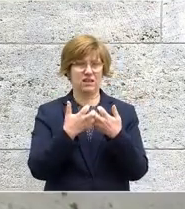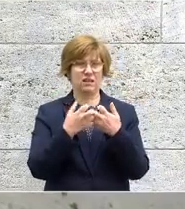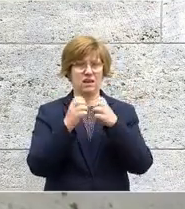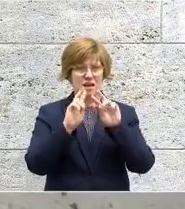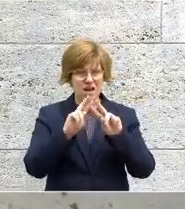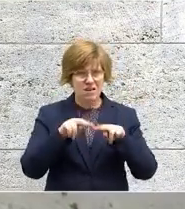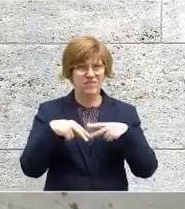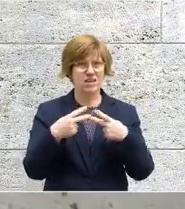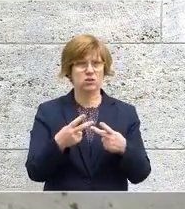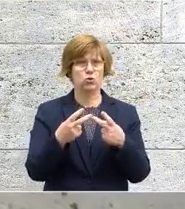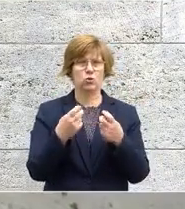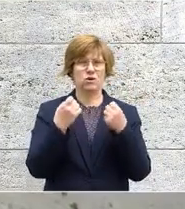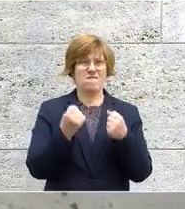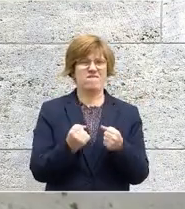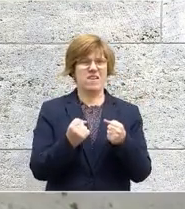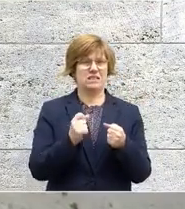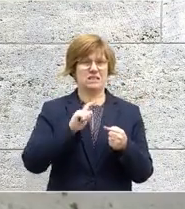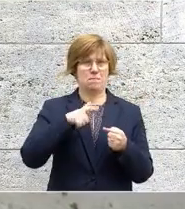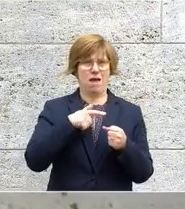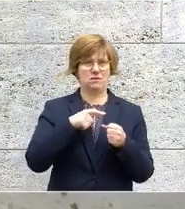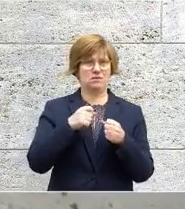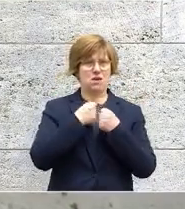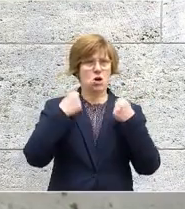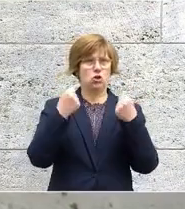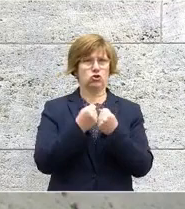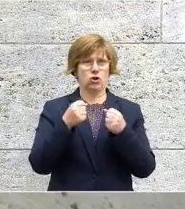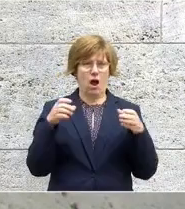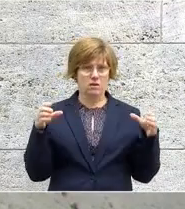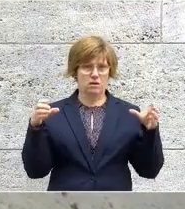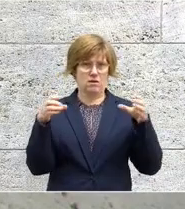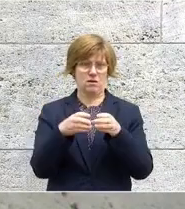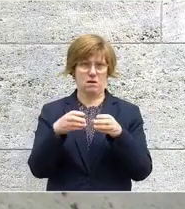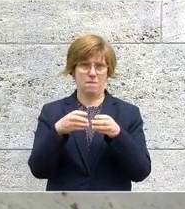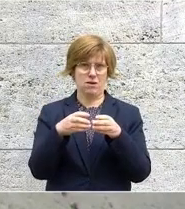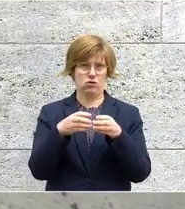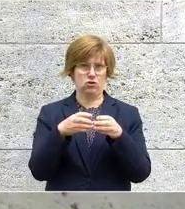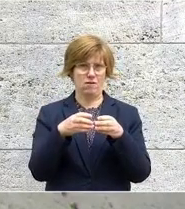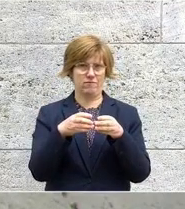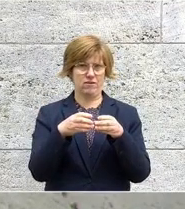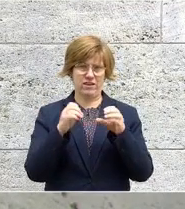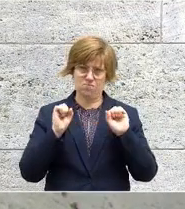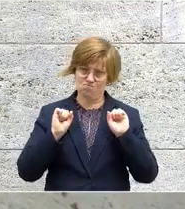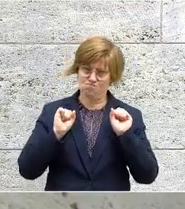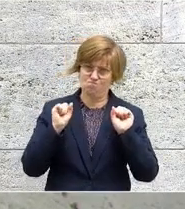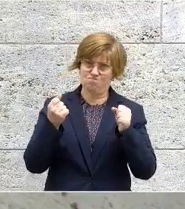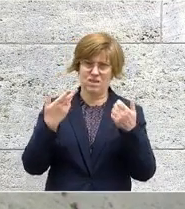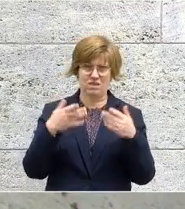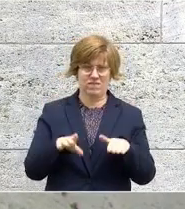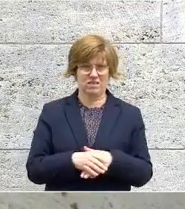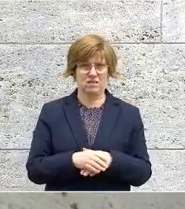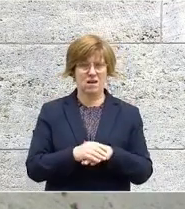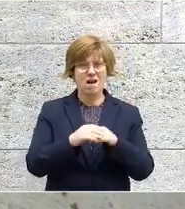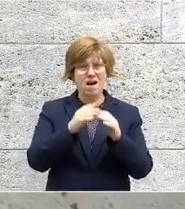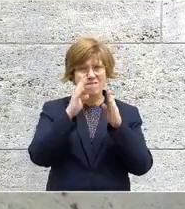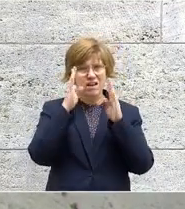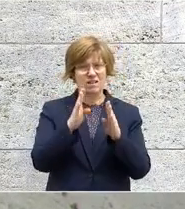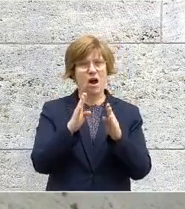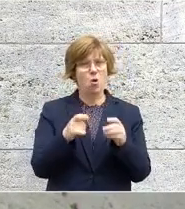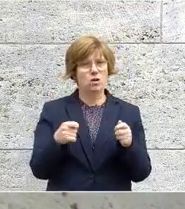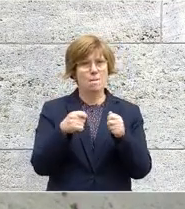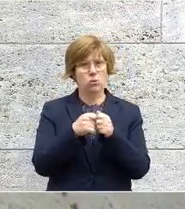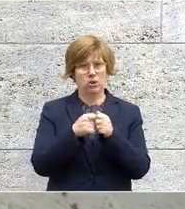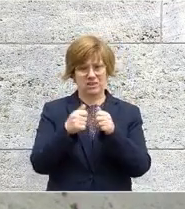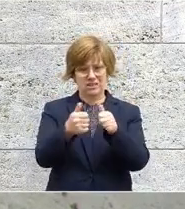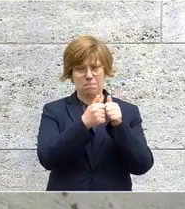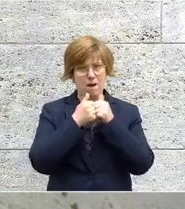einen festen Platz in der Staatengemeinschaft erarbeitet hat und das Vertrauen seiner